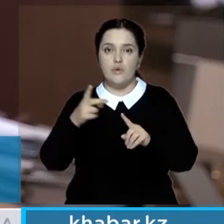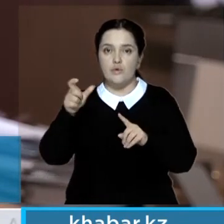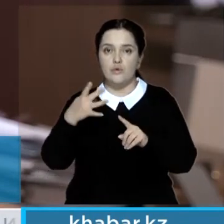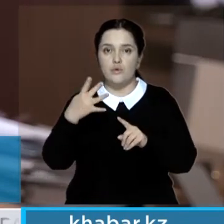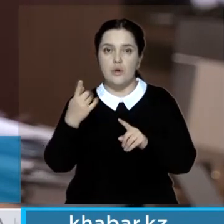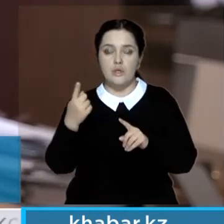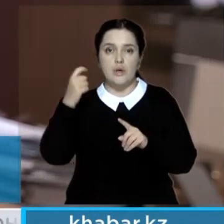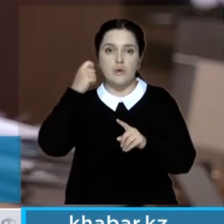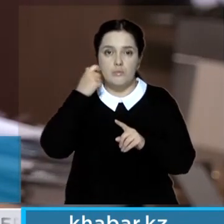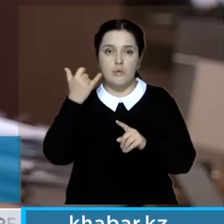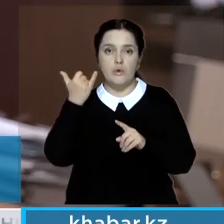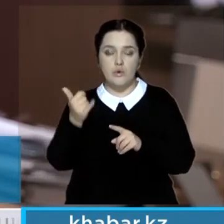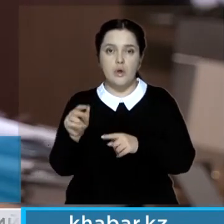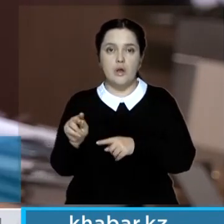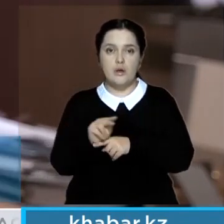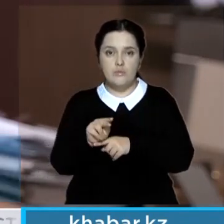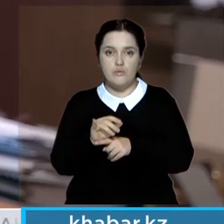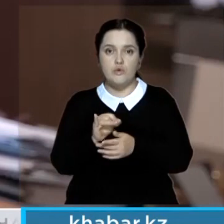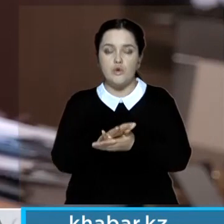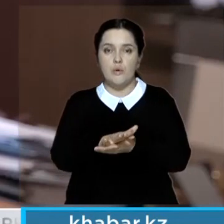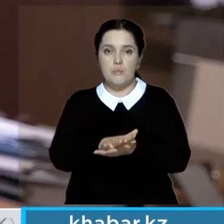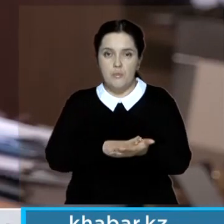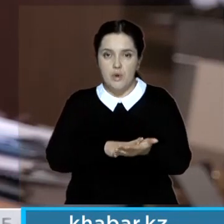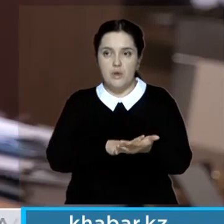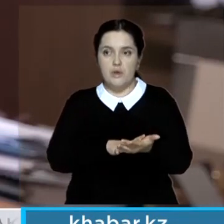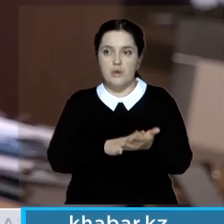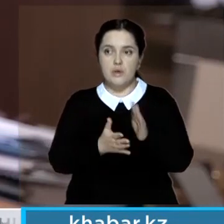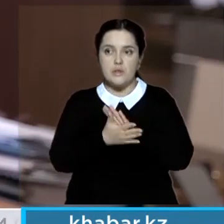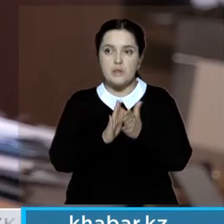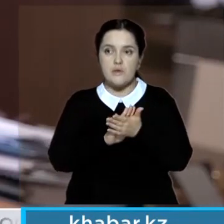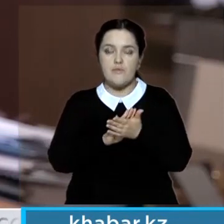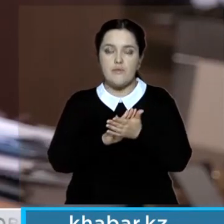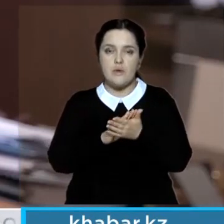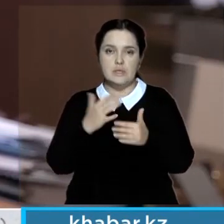находится в нейробоксированном отделении инфекционного центра в состоянии средней степени тяжести.